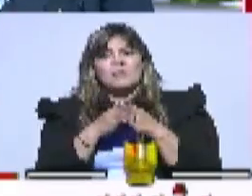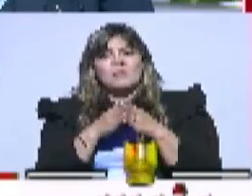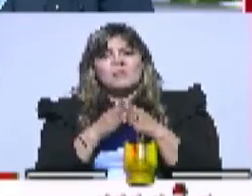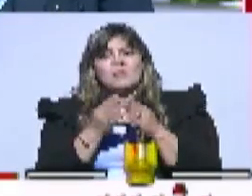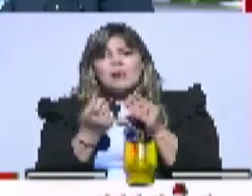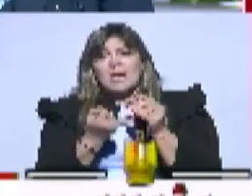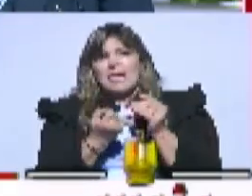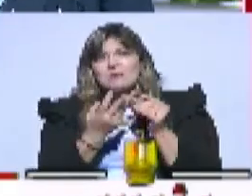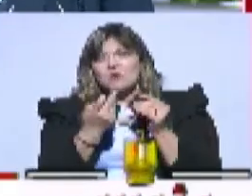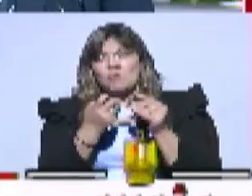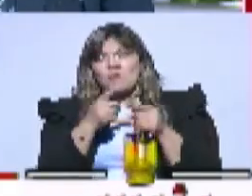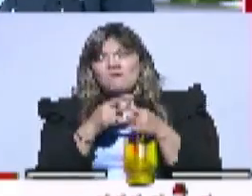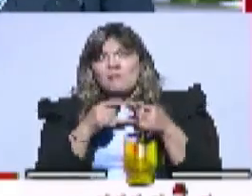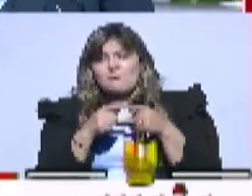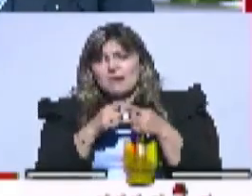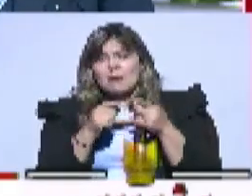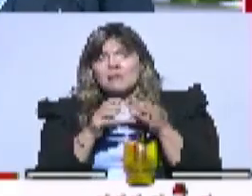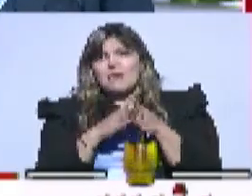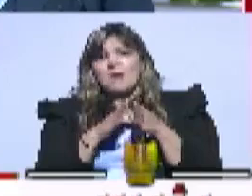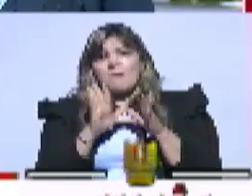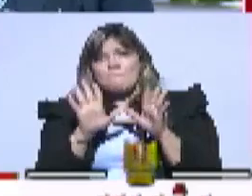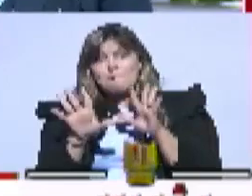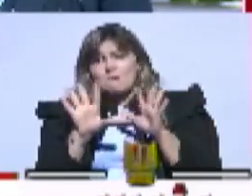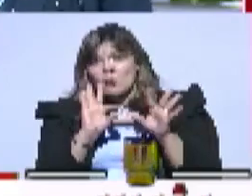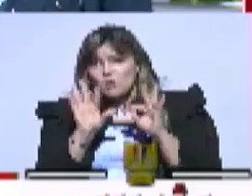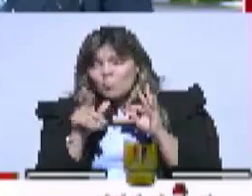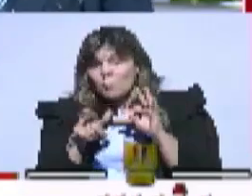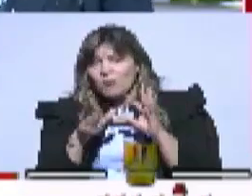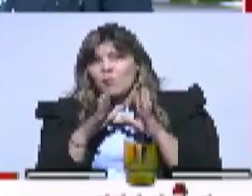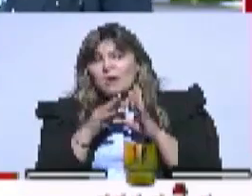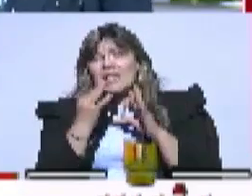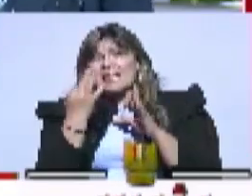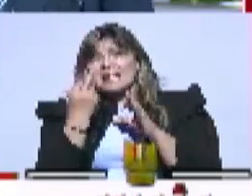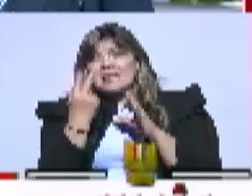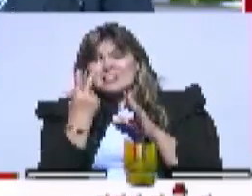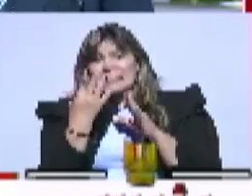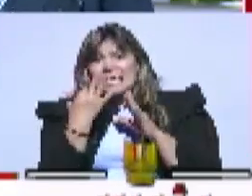حوالي 45% منهم